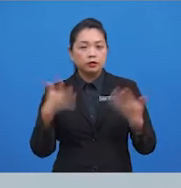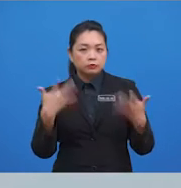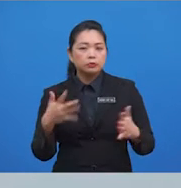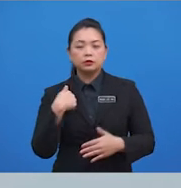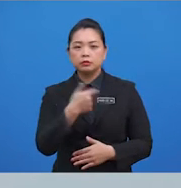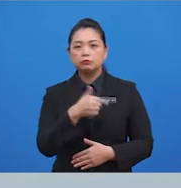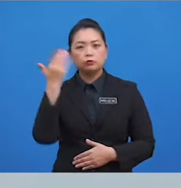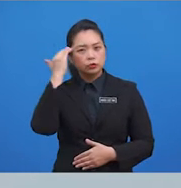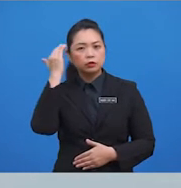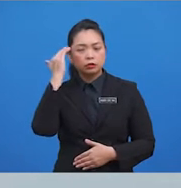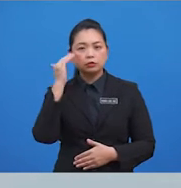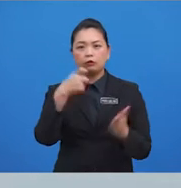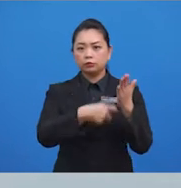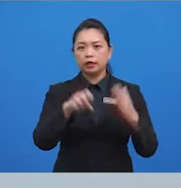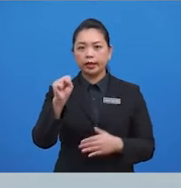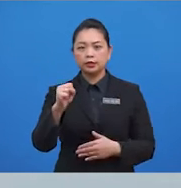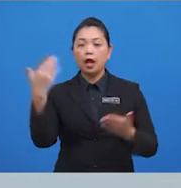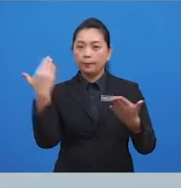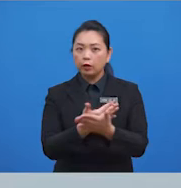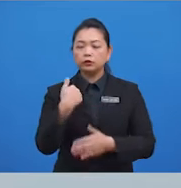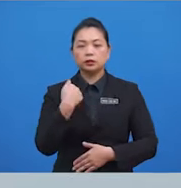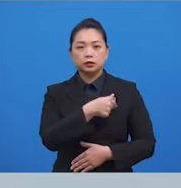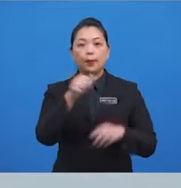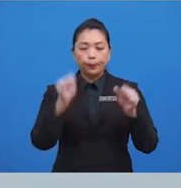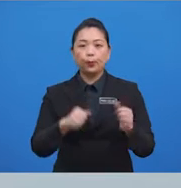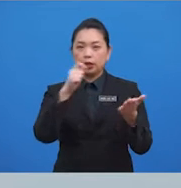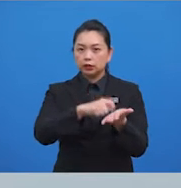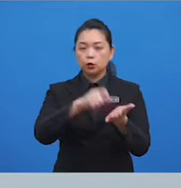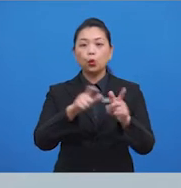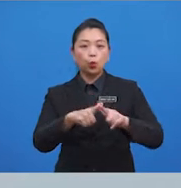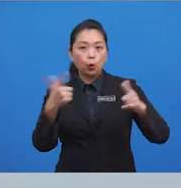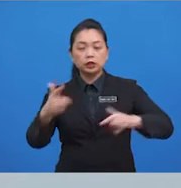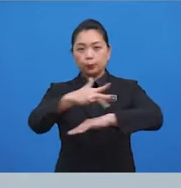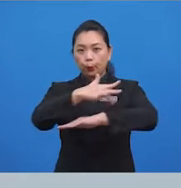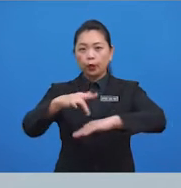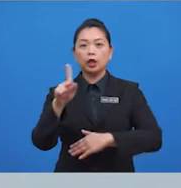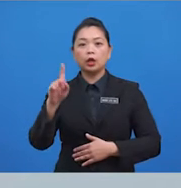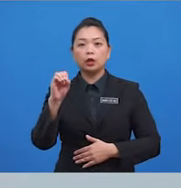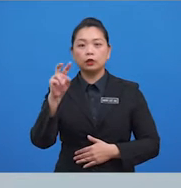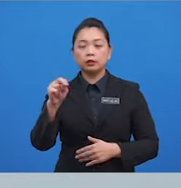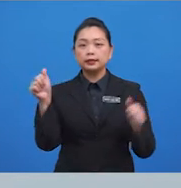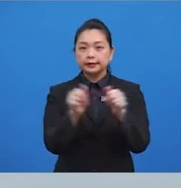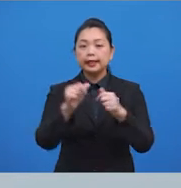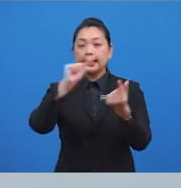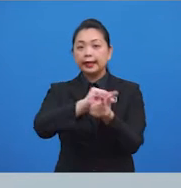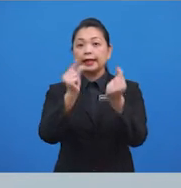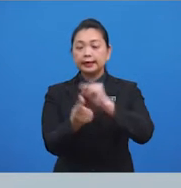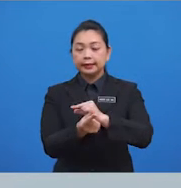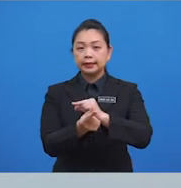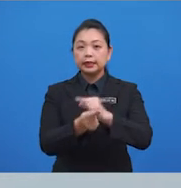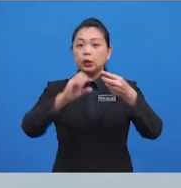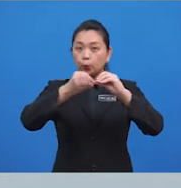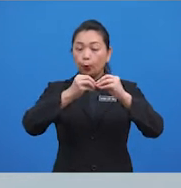Setelah diketahui nilai S, barulah kita boleh menghitung luas permukaan kon dengan menggantikan nilai